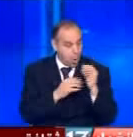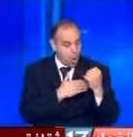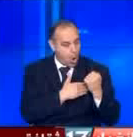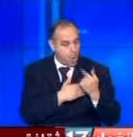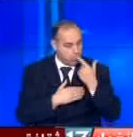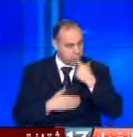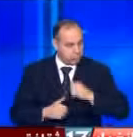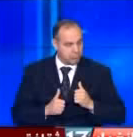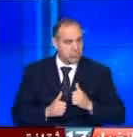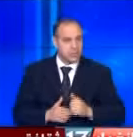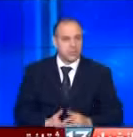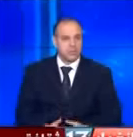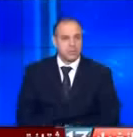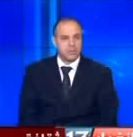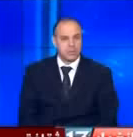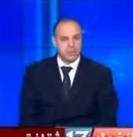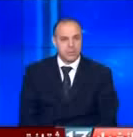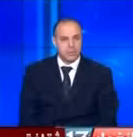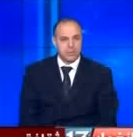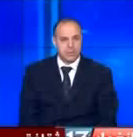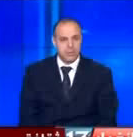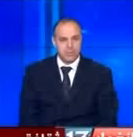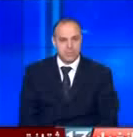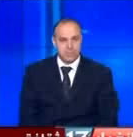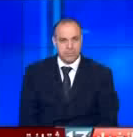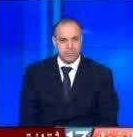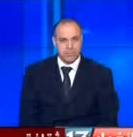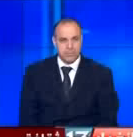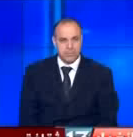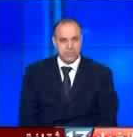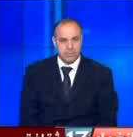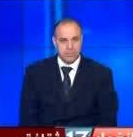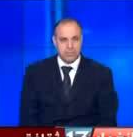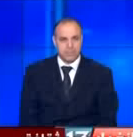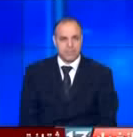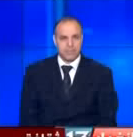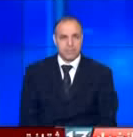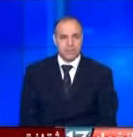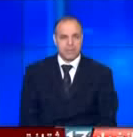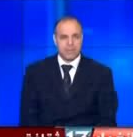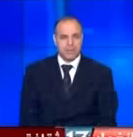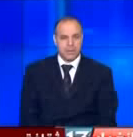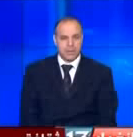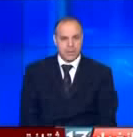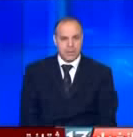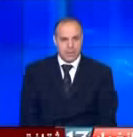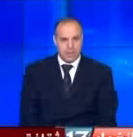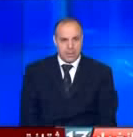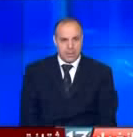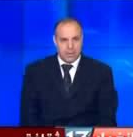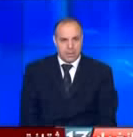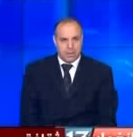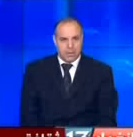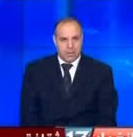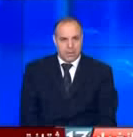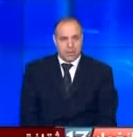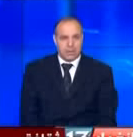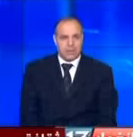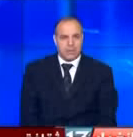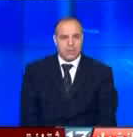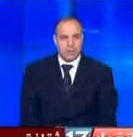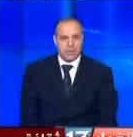رحم الله الفقيدة ورزق أهلها جميل الصبر والسلوان. احنا ناس نعيش بالتمثيل ونتنفس التمثيل ونشرب